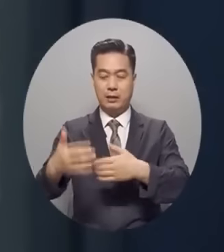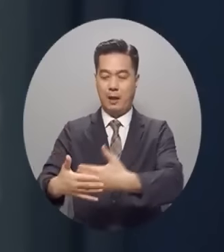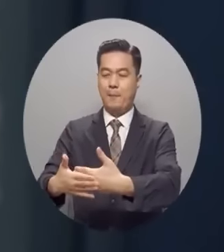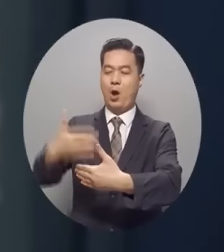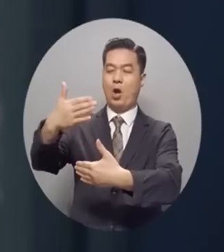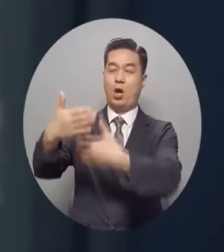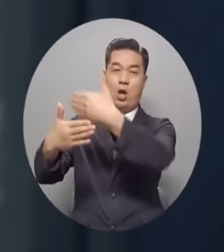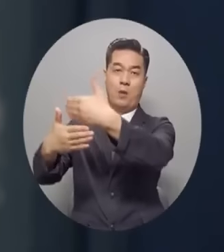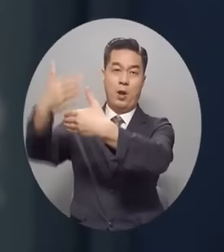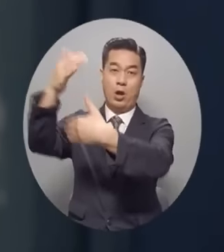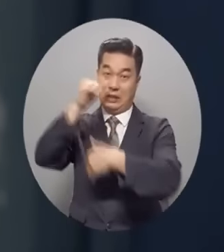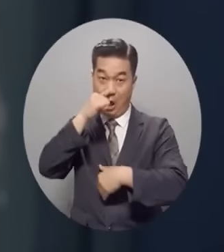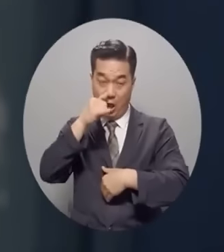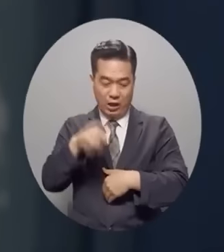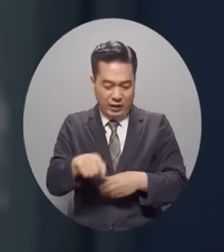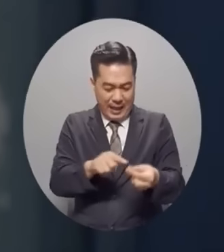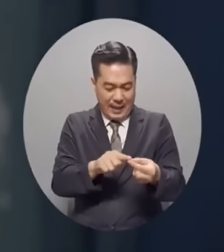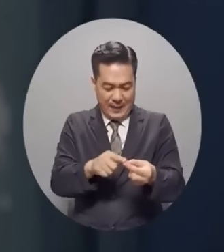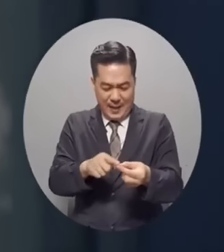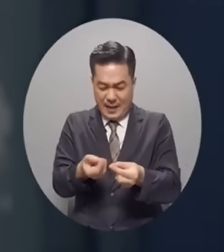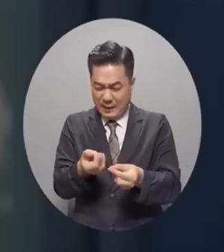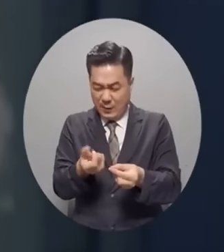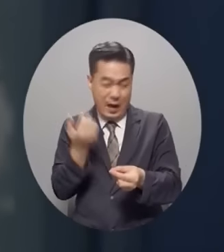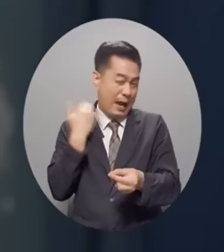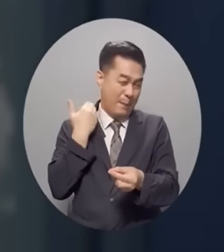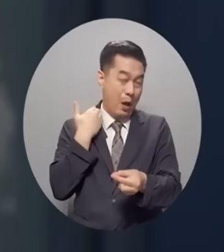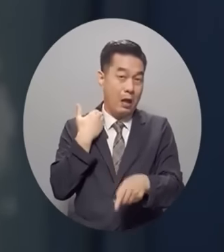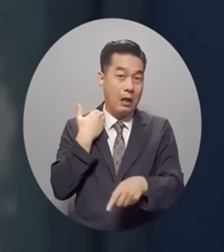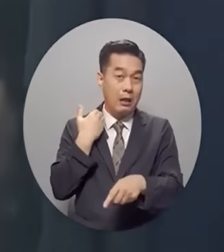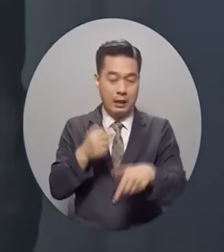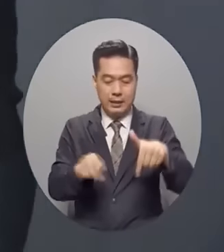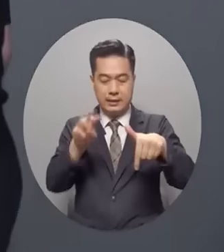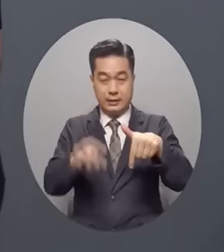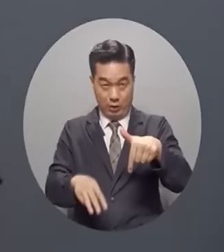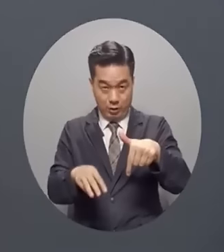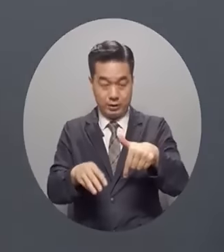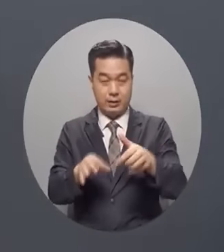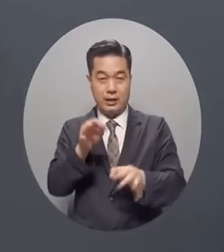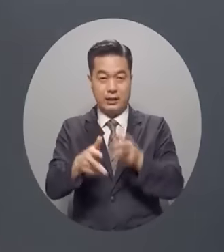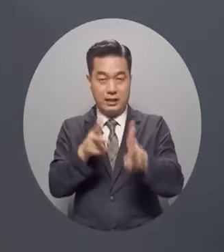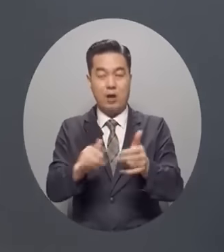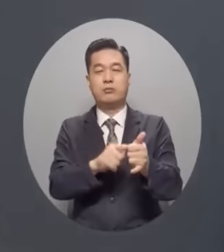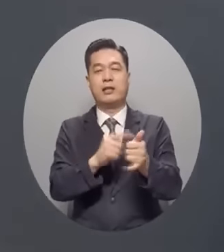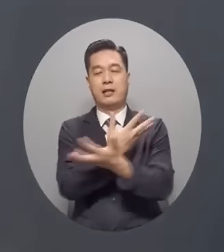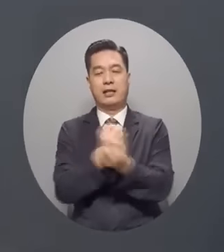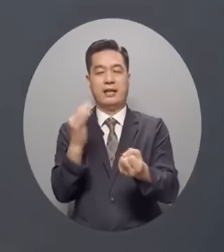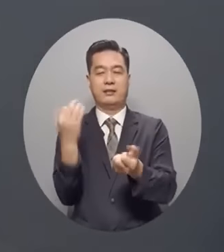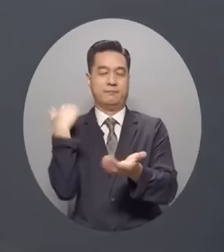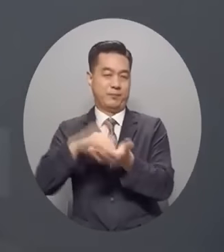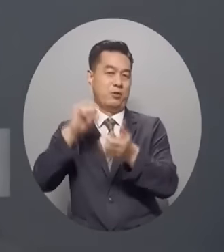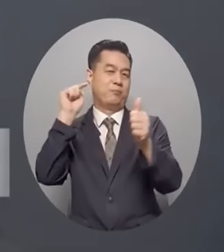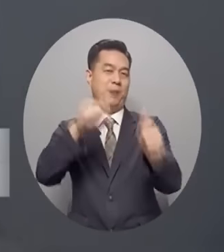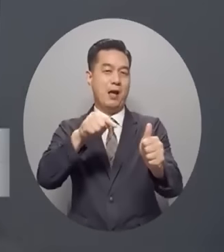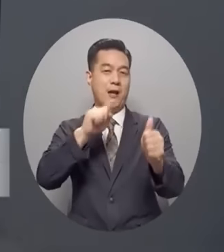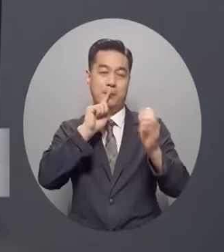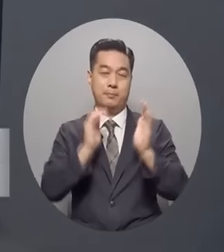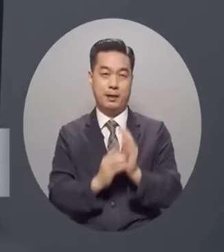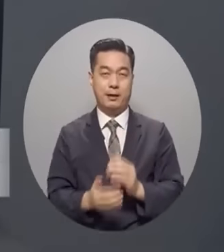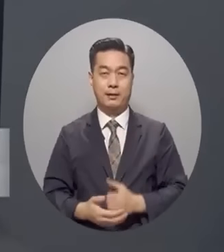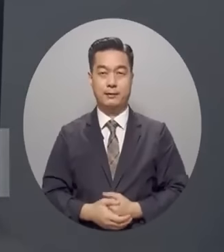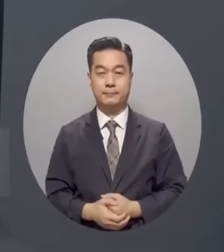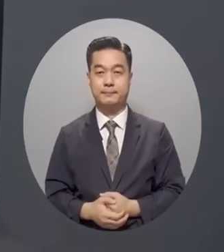들어서는데도 도면에 깨알 글씨로 작게 표시한 인천의 분양사업자에게 계약금을 돌려주라고 했습니다. MBC